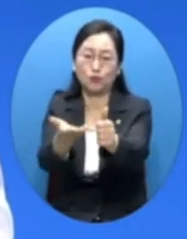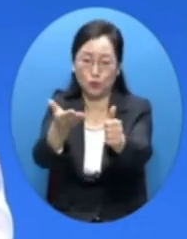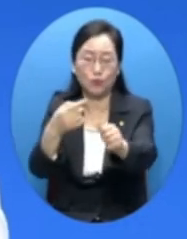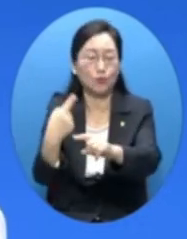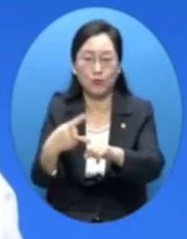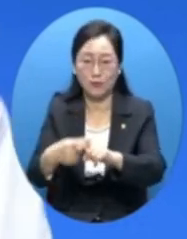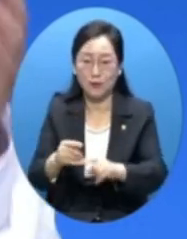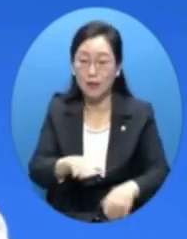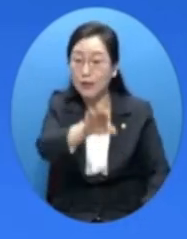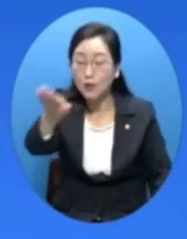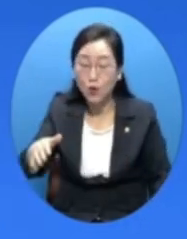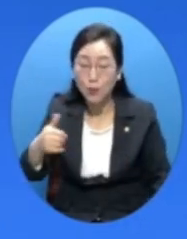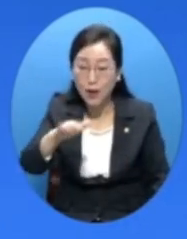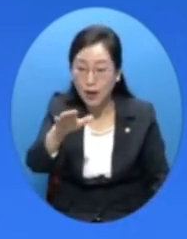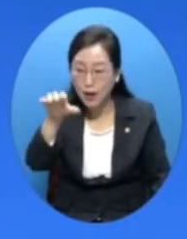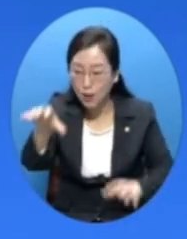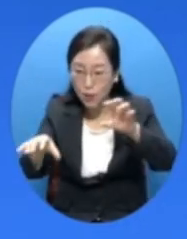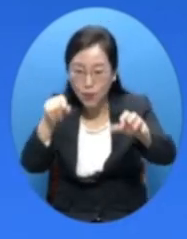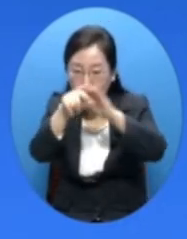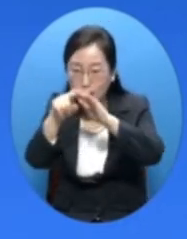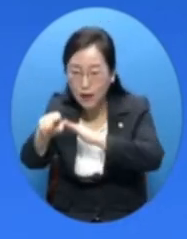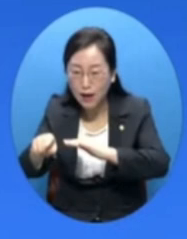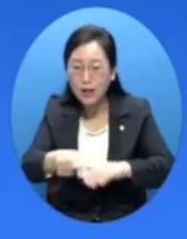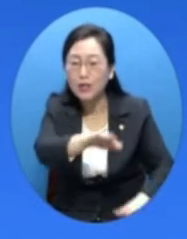곳이 여러분의 사랑을 기다리고 있고